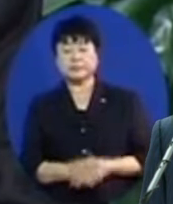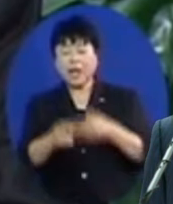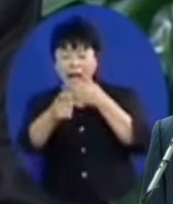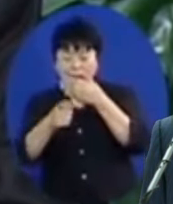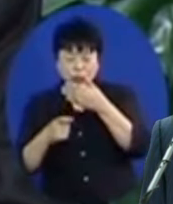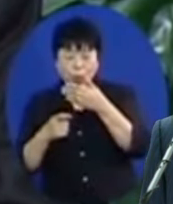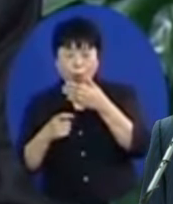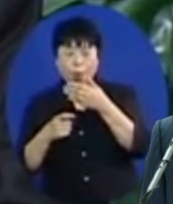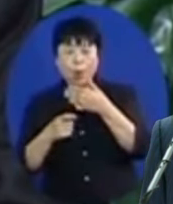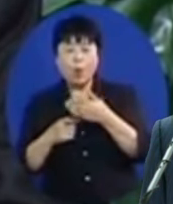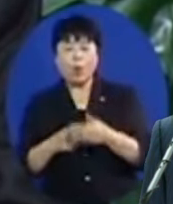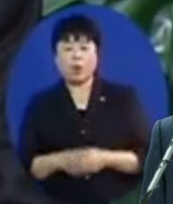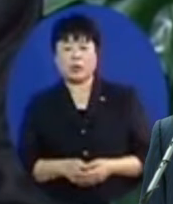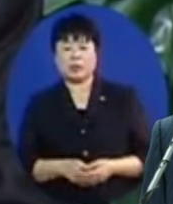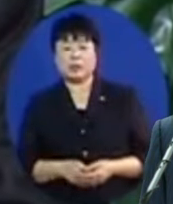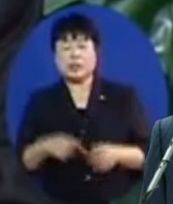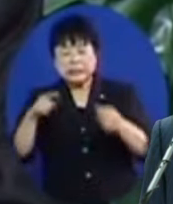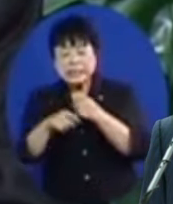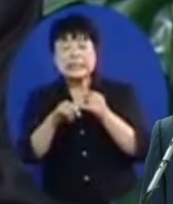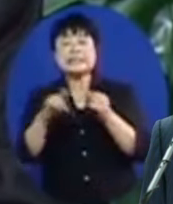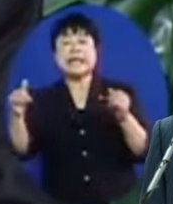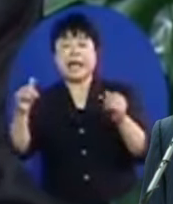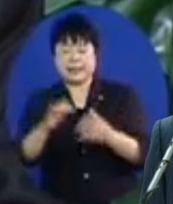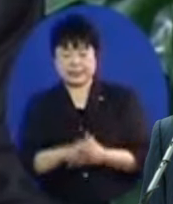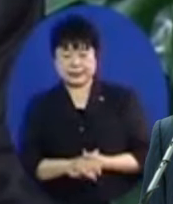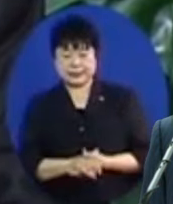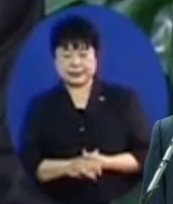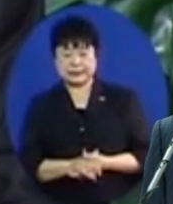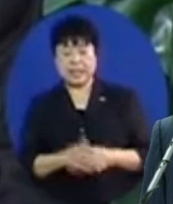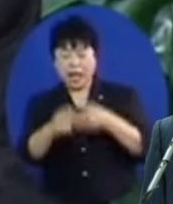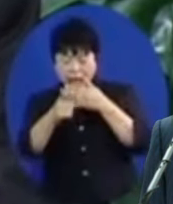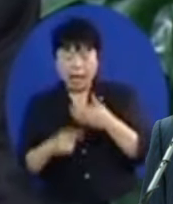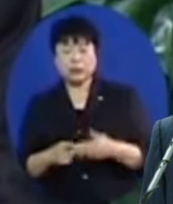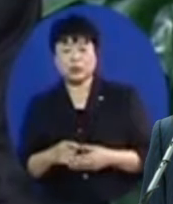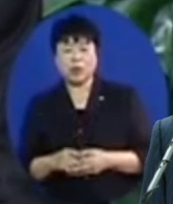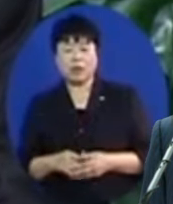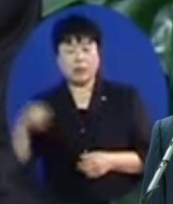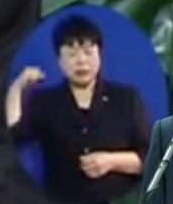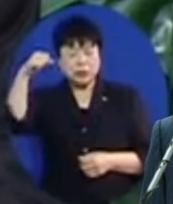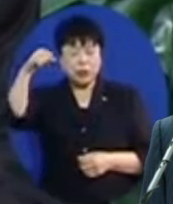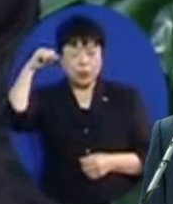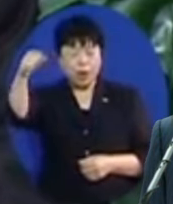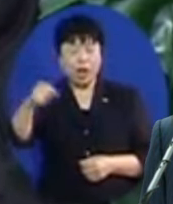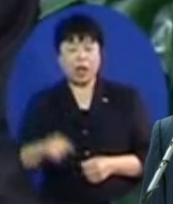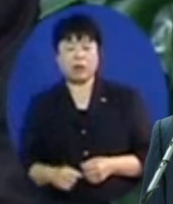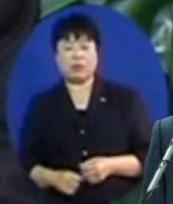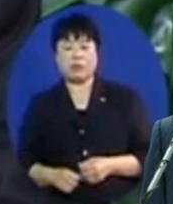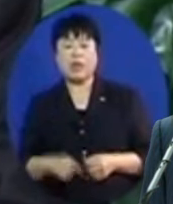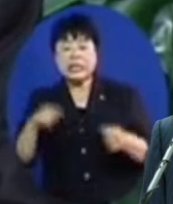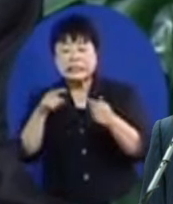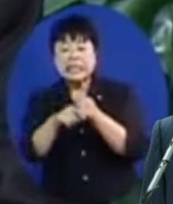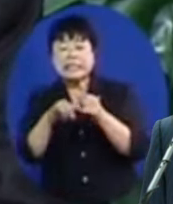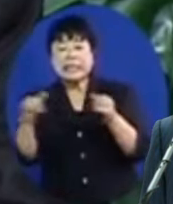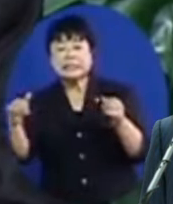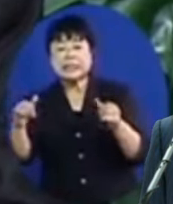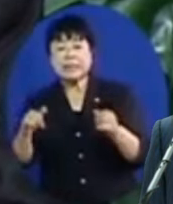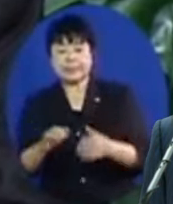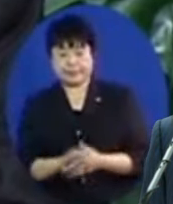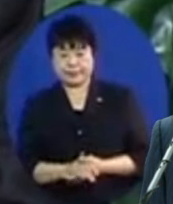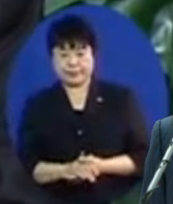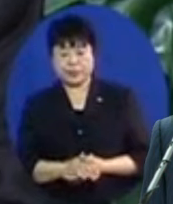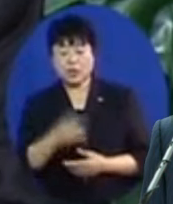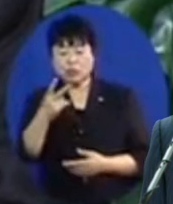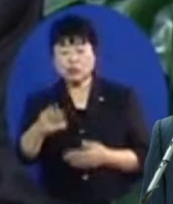강도요 선동자요 살인자였습니다. 강도질하고 선동들하고 살인한